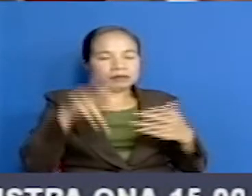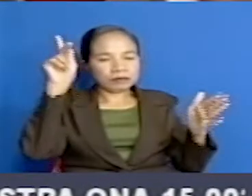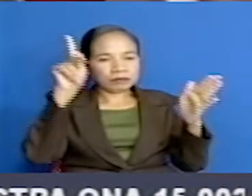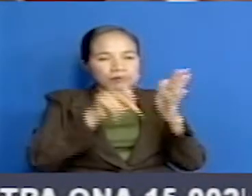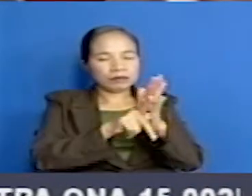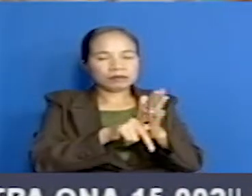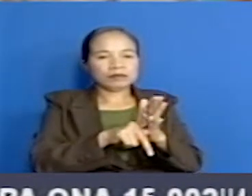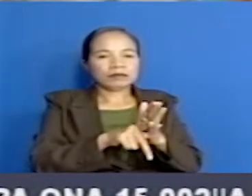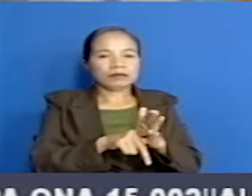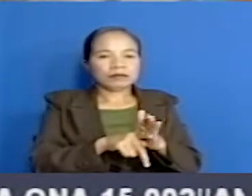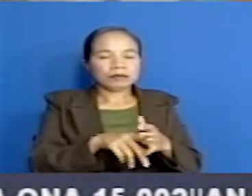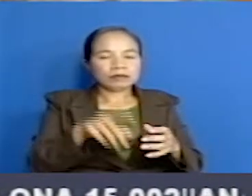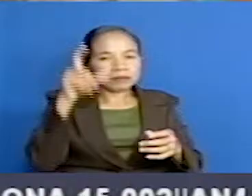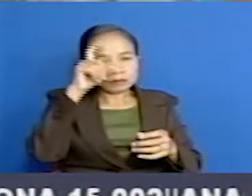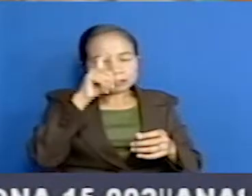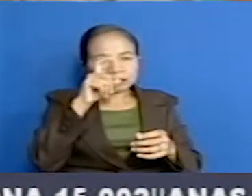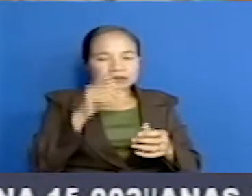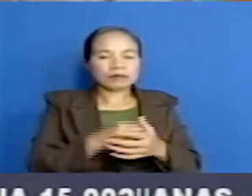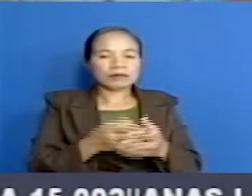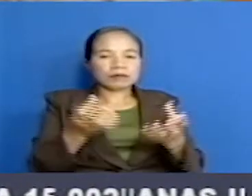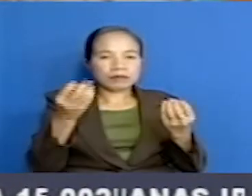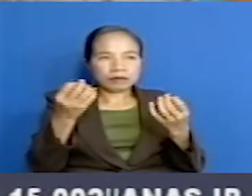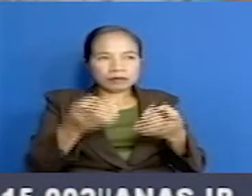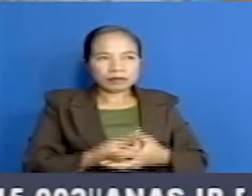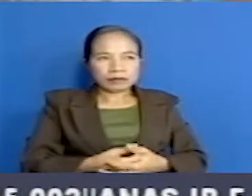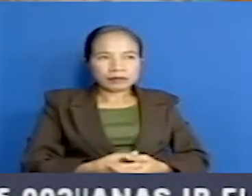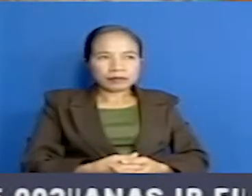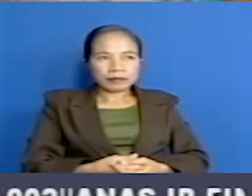makstal niang ho câmera oi oin. Cândido Alves ba RTTL.